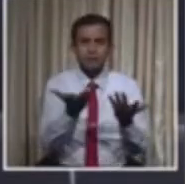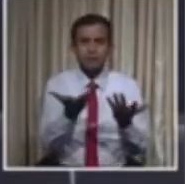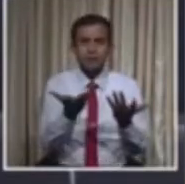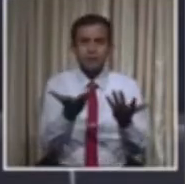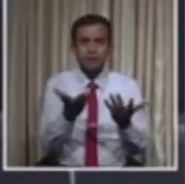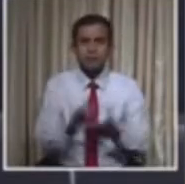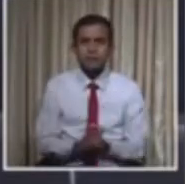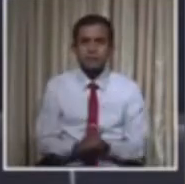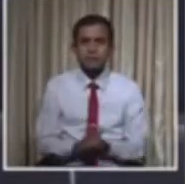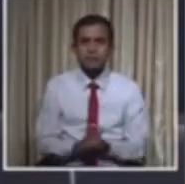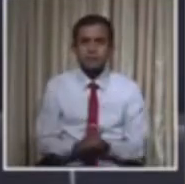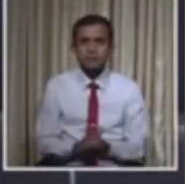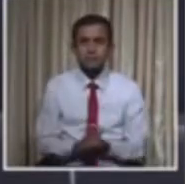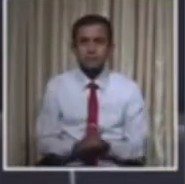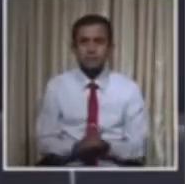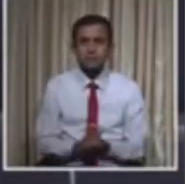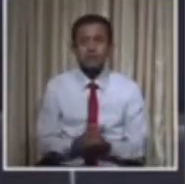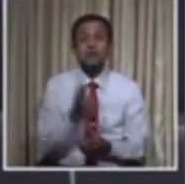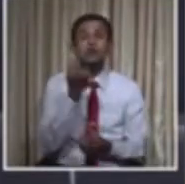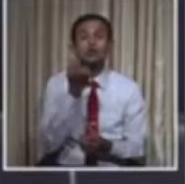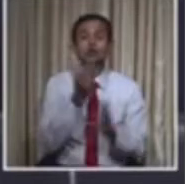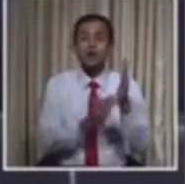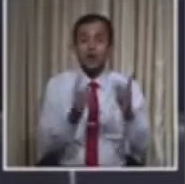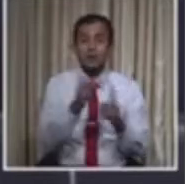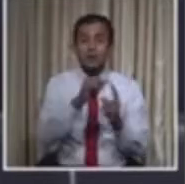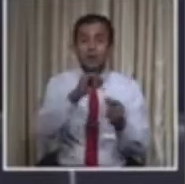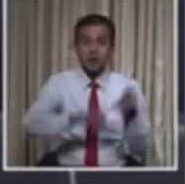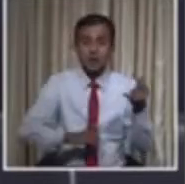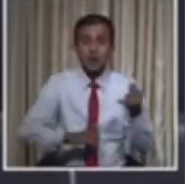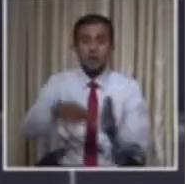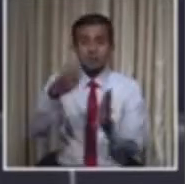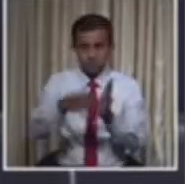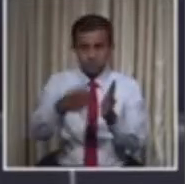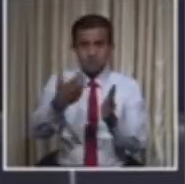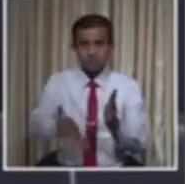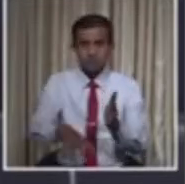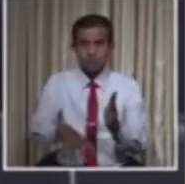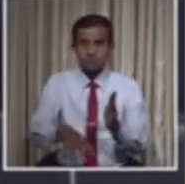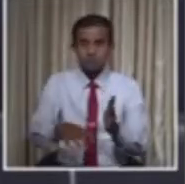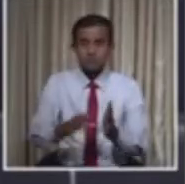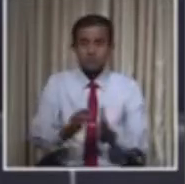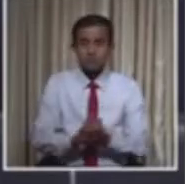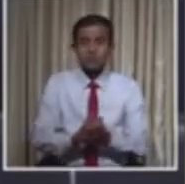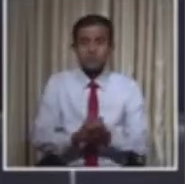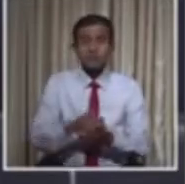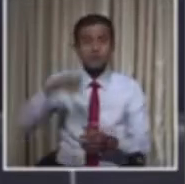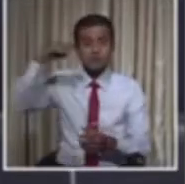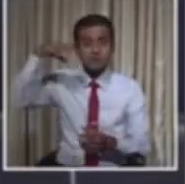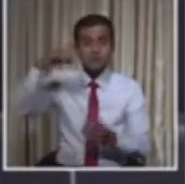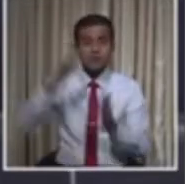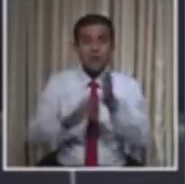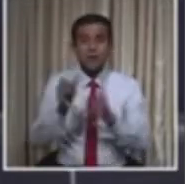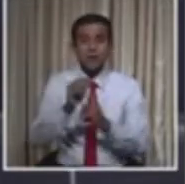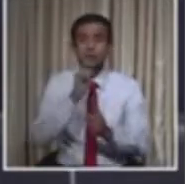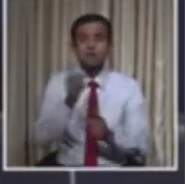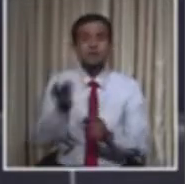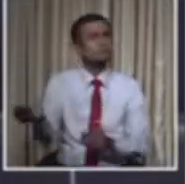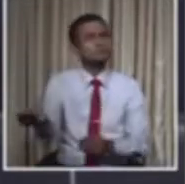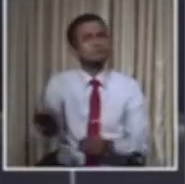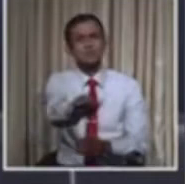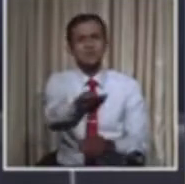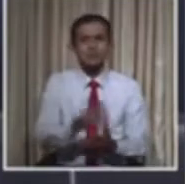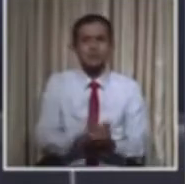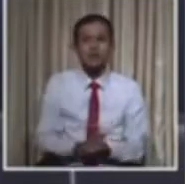මේ මුදල් අමාත්‍යංශයේ ලේකම් අත්සන් කළා බලශක්ති අමාත්‍යතුමාට කියන ඉදිරිපත් කරන්න. ඉතින්